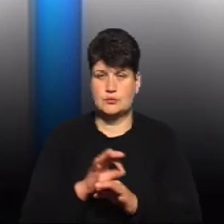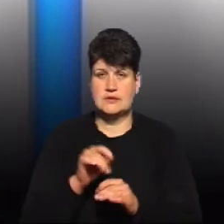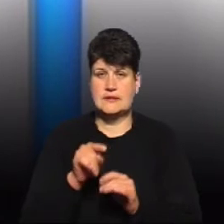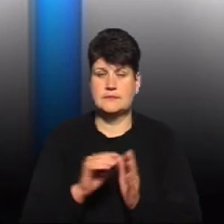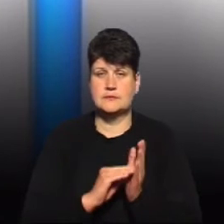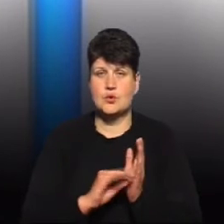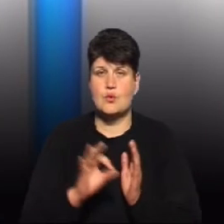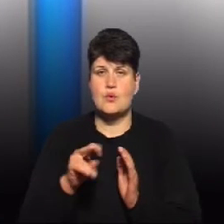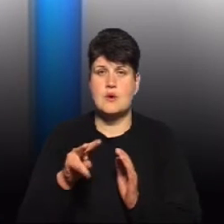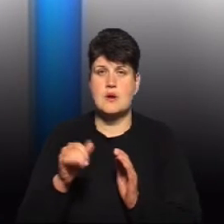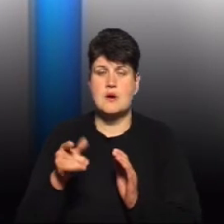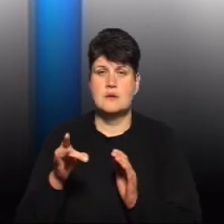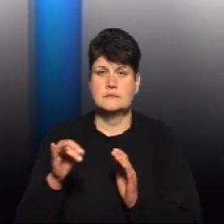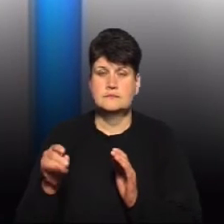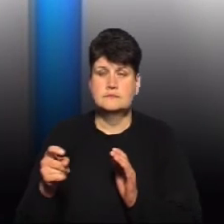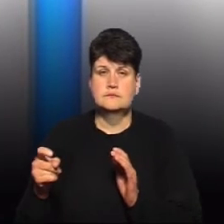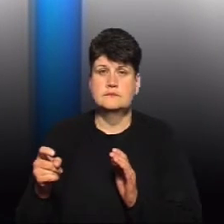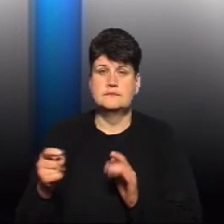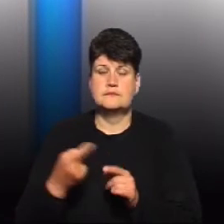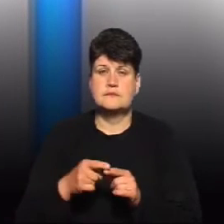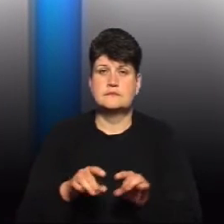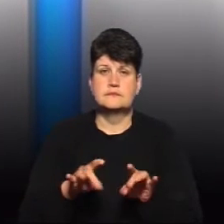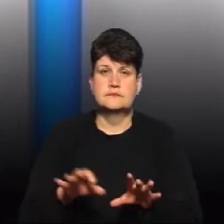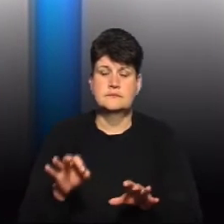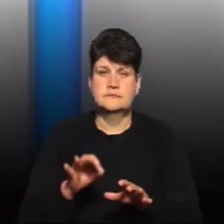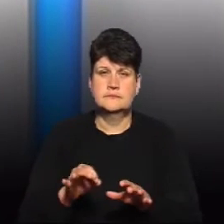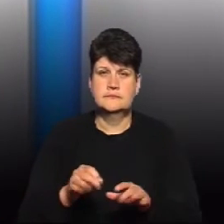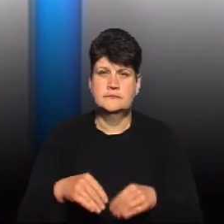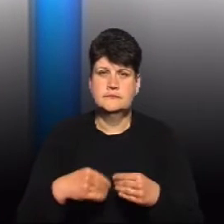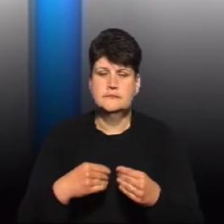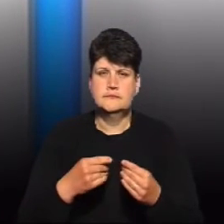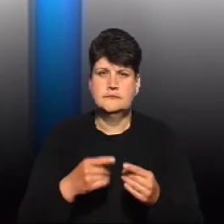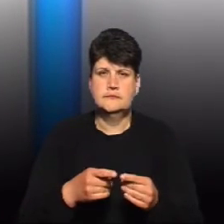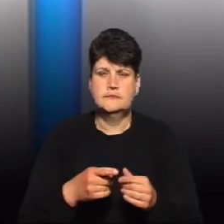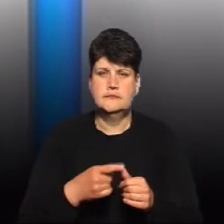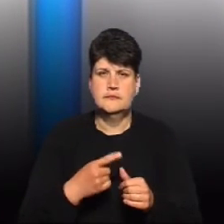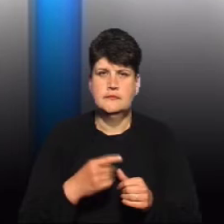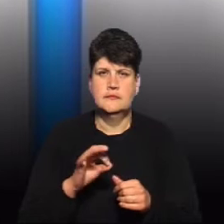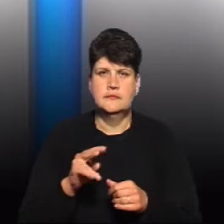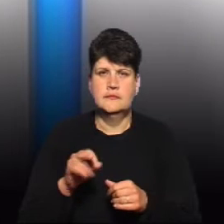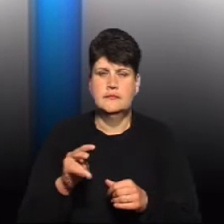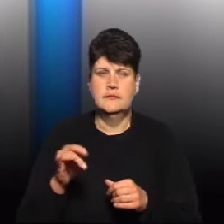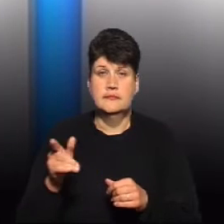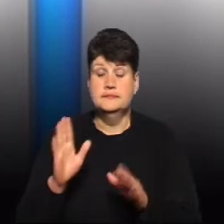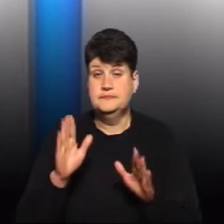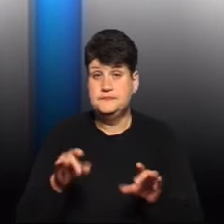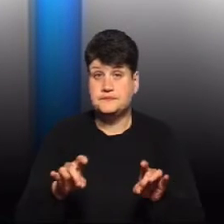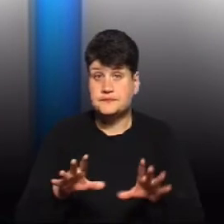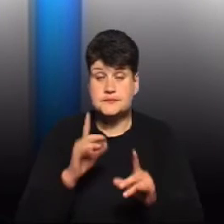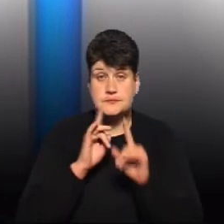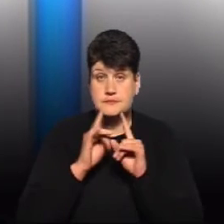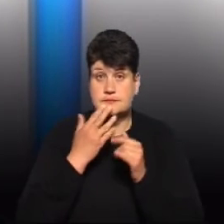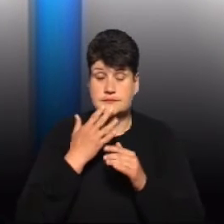він, скажімо так, рішення про присвоєння, скажімо так, статусу олігарха, воно буде вирішуватися на Раді національної безпеки і оборони. Тобто